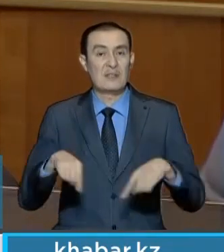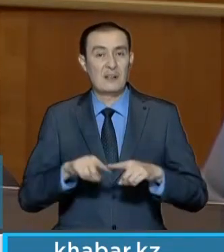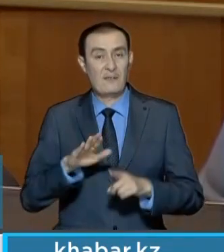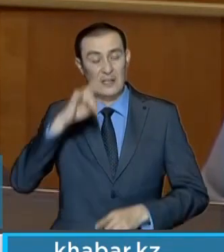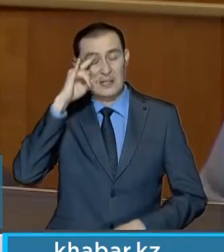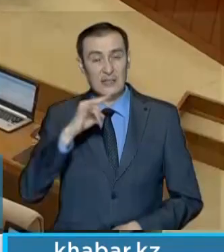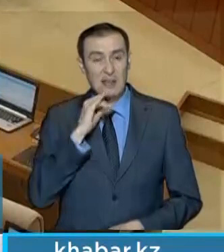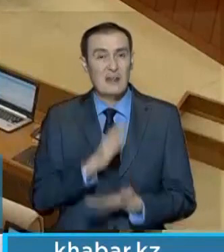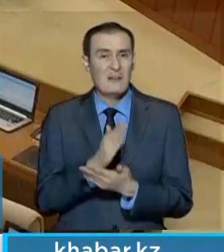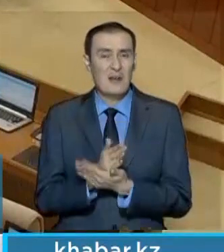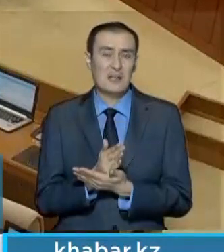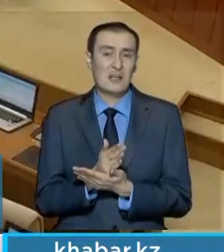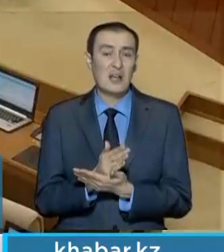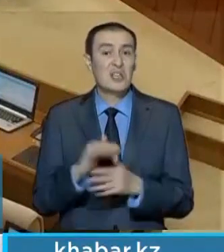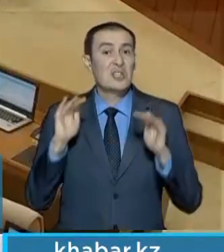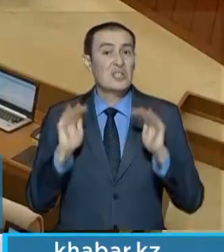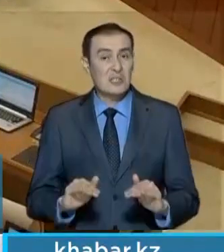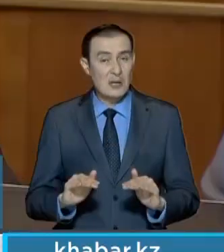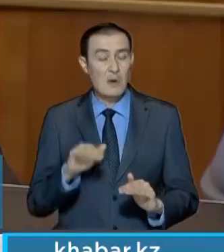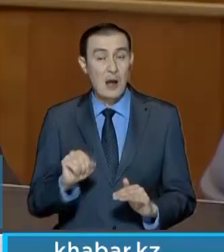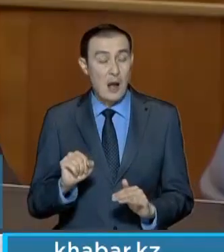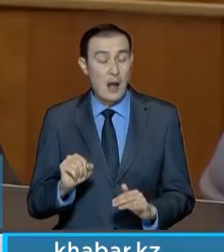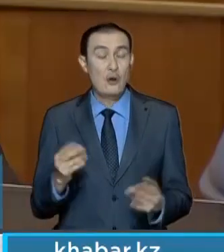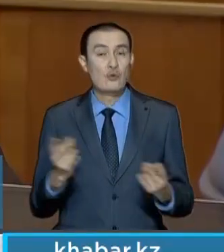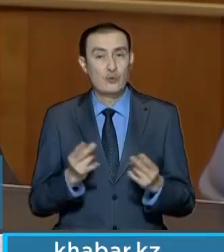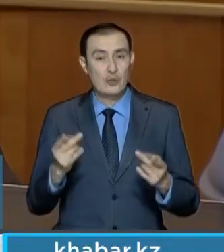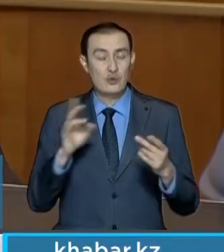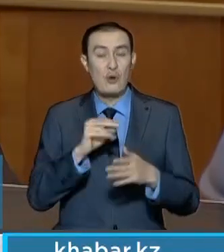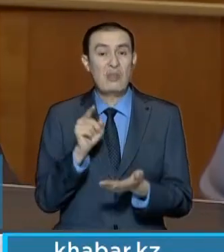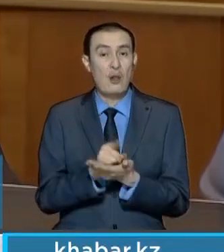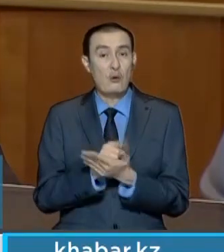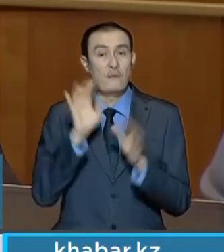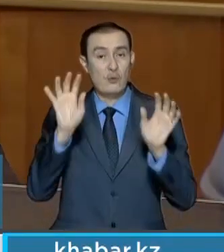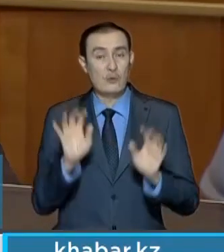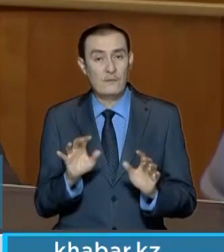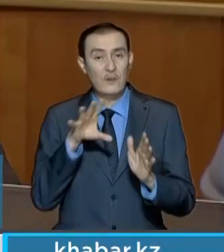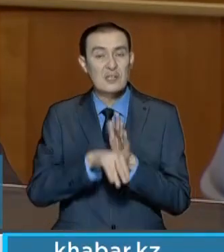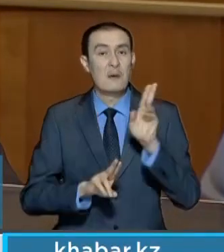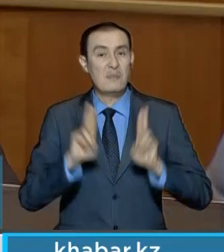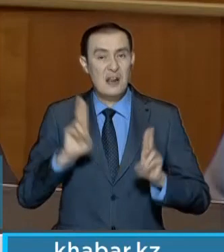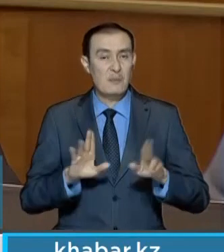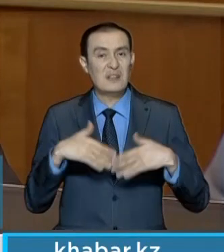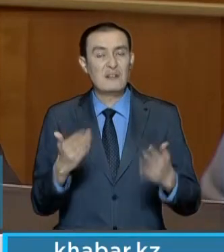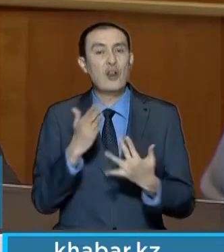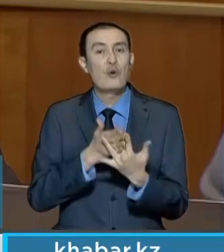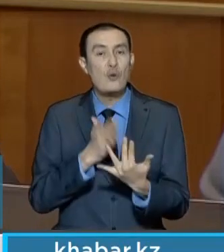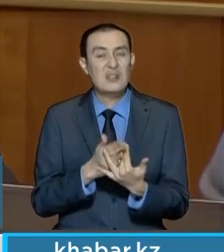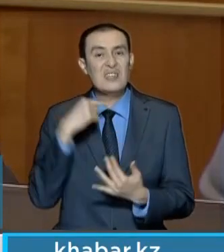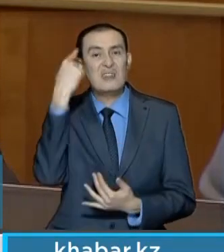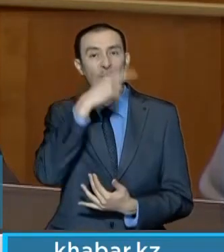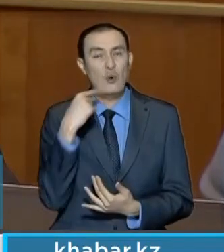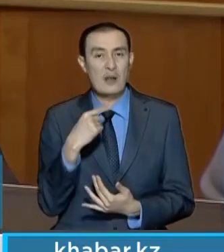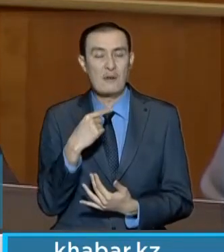Казахстане является относительно низким. Отдельно необходимо отметить, что в налоговом кодексе содержатся нормы, предоставляющие льготы